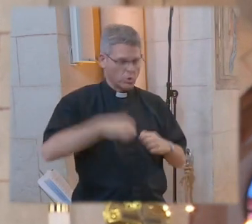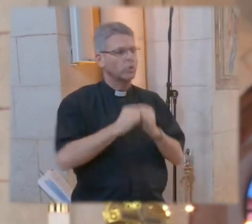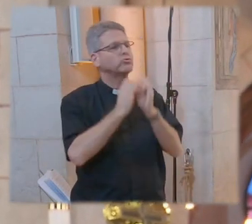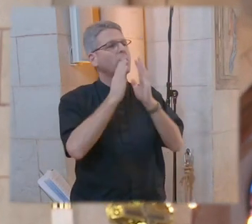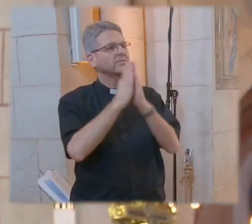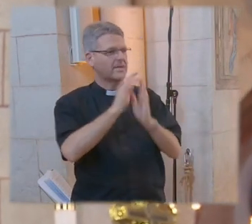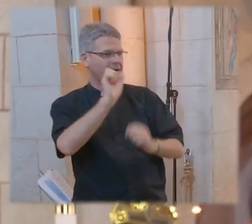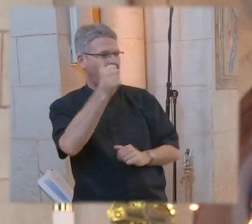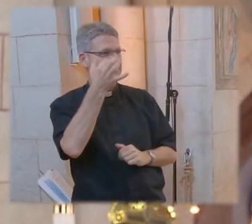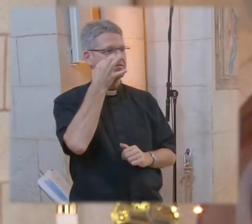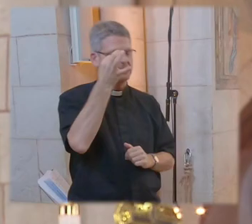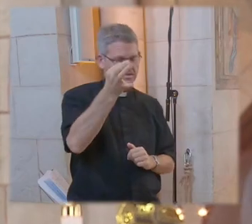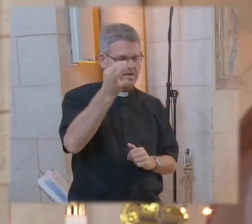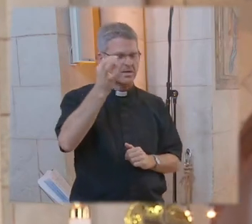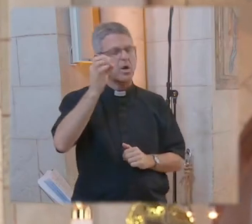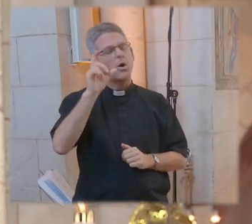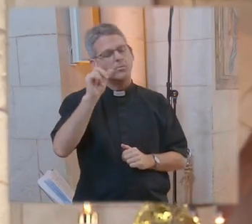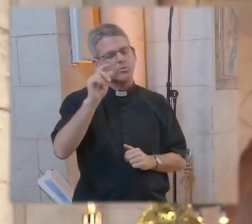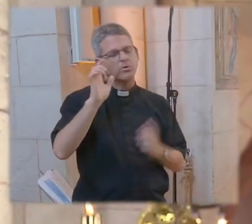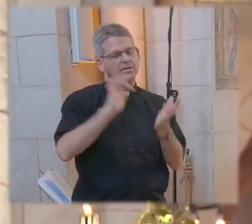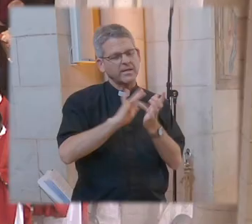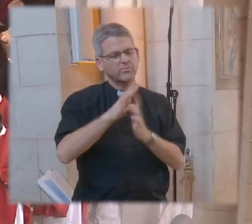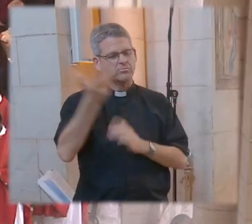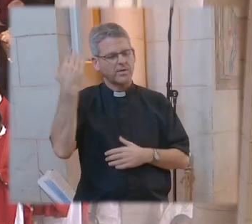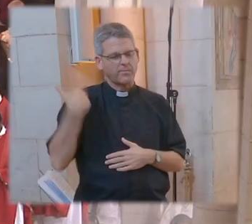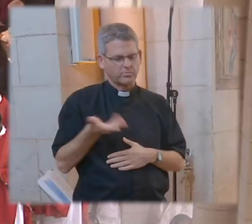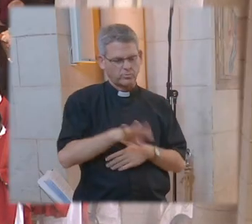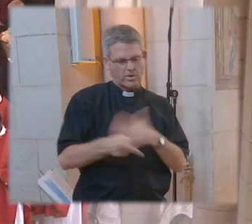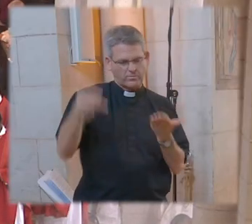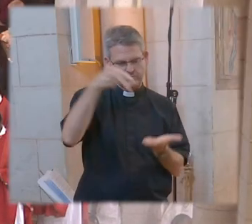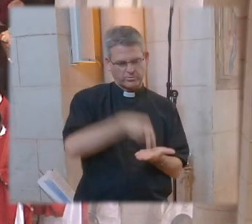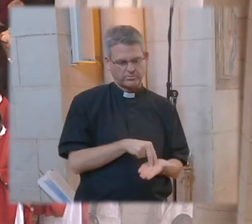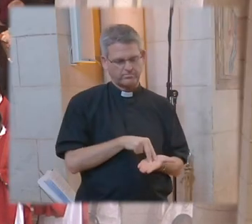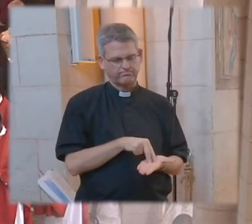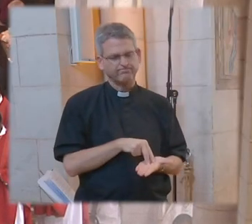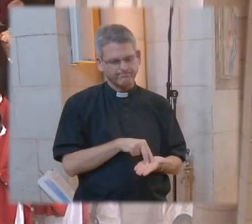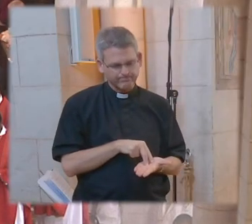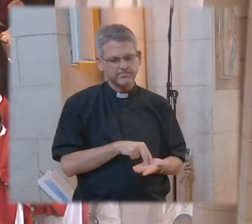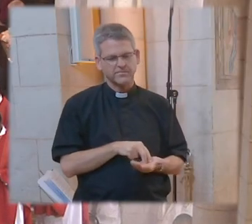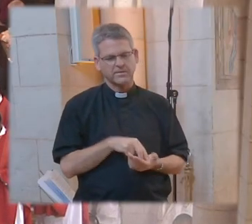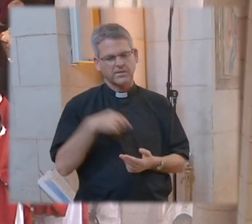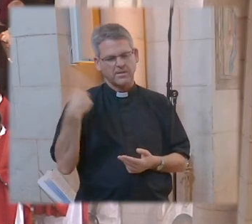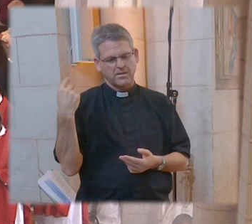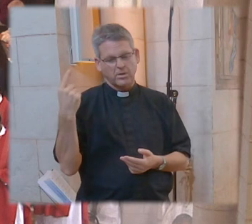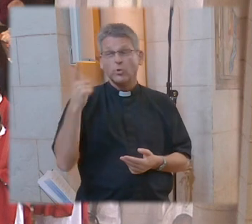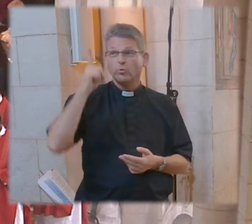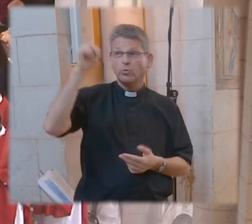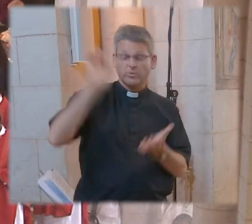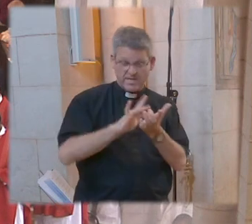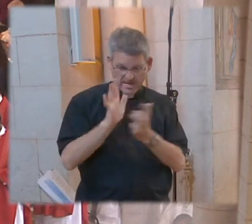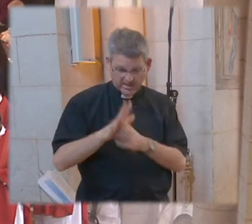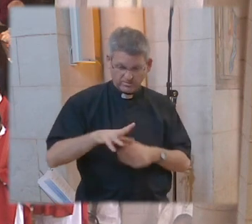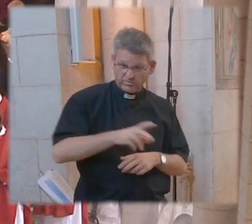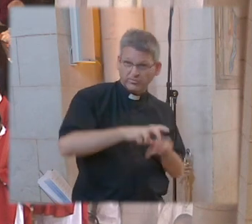den Tag, an dem Christus von den Toten erstanden ist. Durch ihn, den du zu deiner Rechten